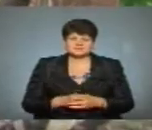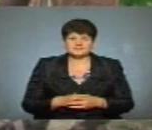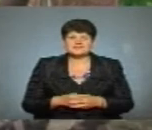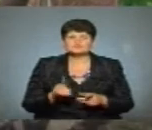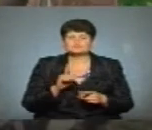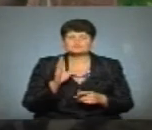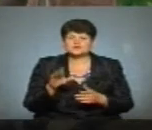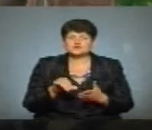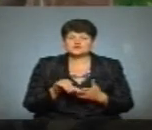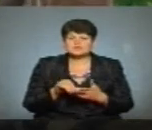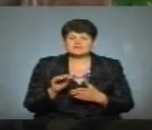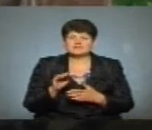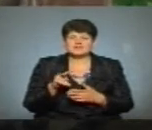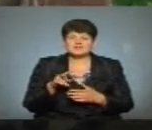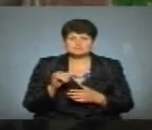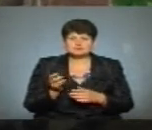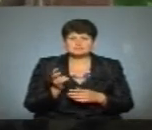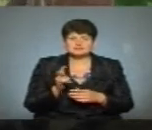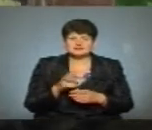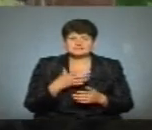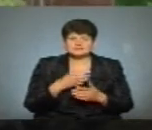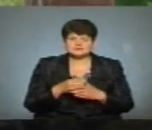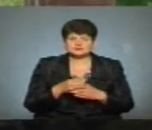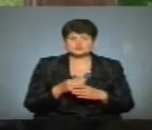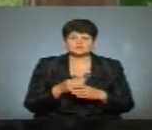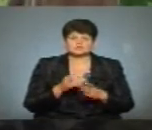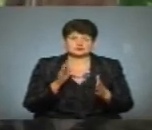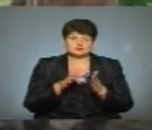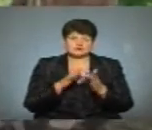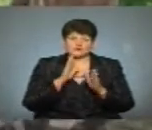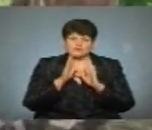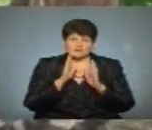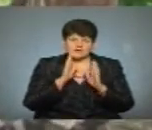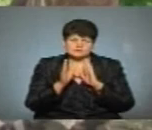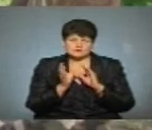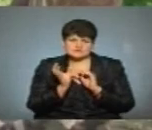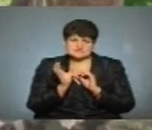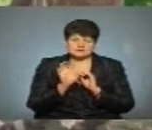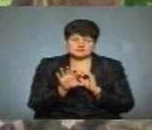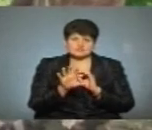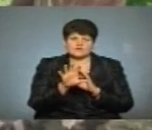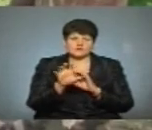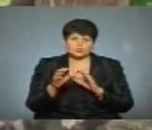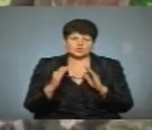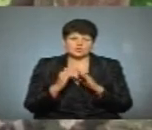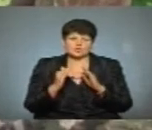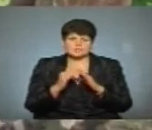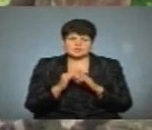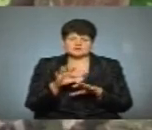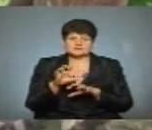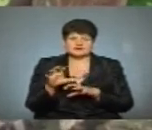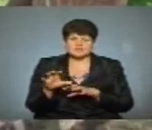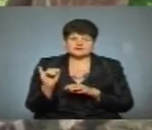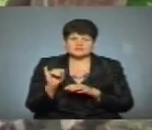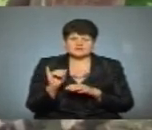учасником флешмобу, потрібно зайти на свою сторінку у Фейсбук, завантажити фото домашньої тварини